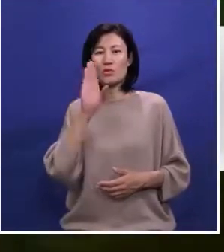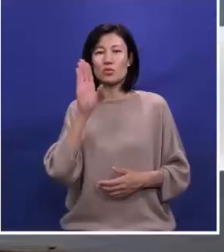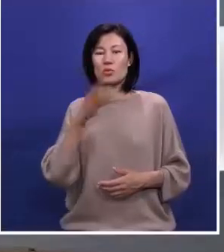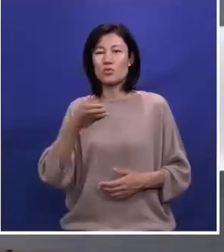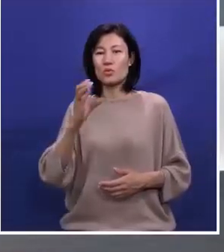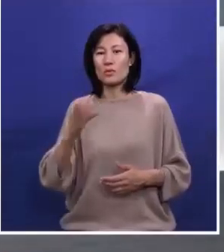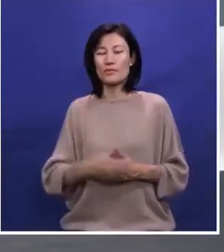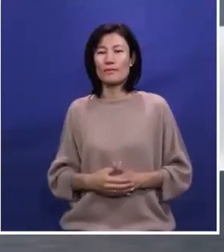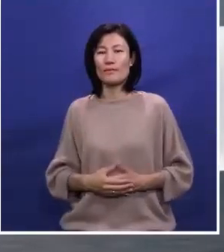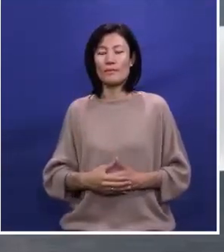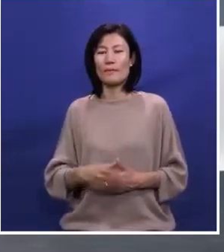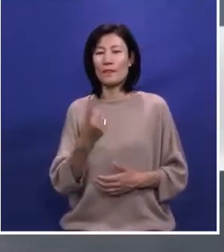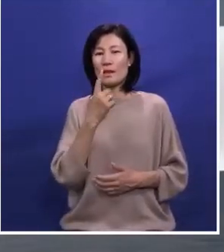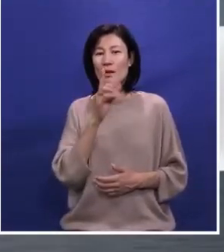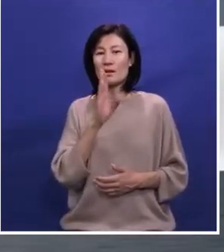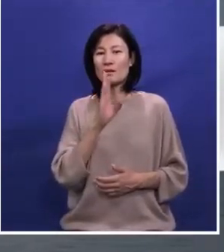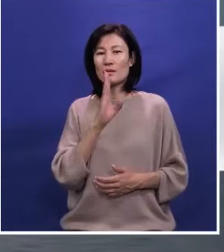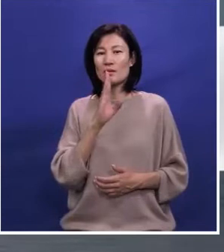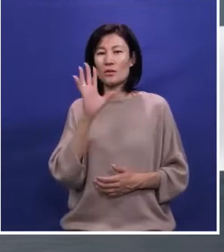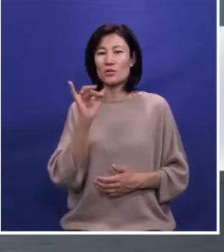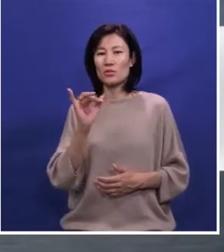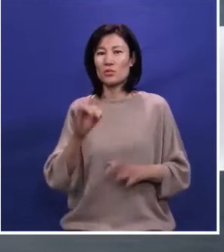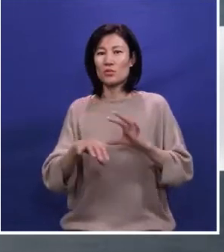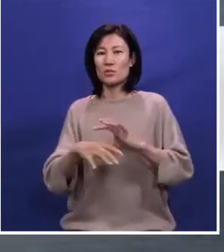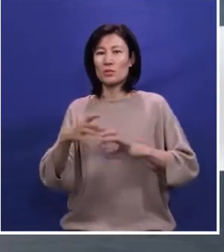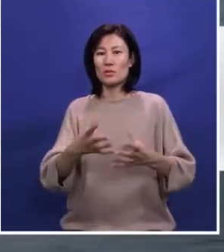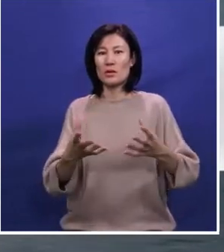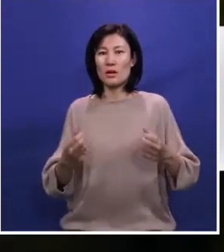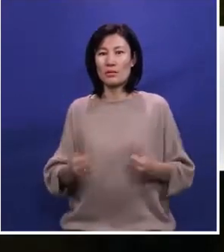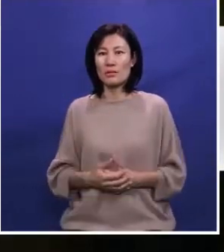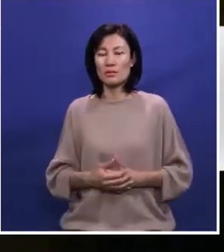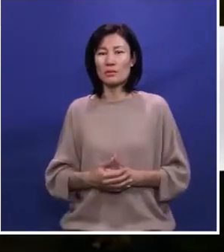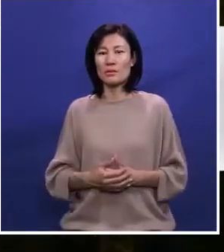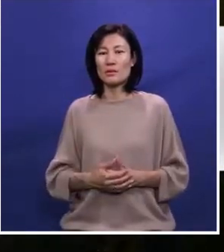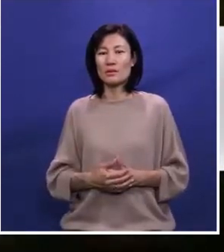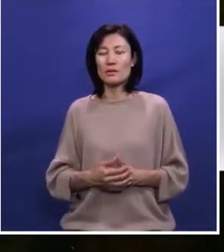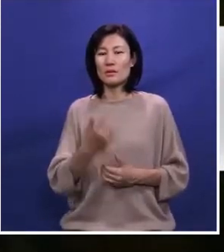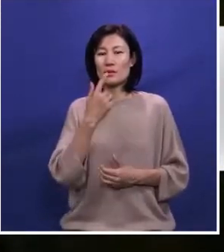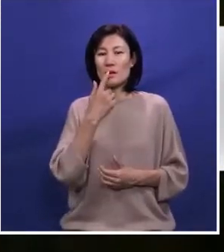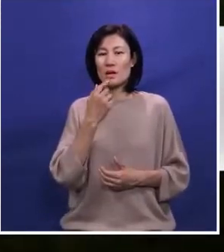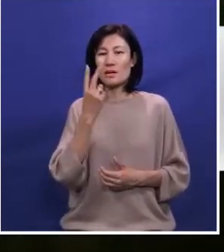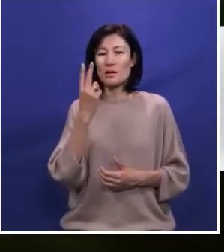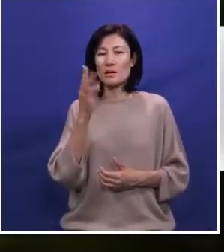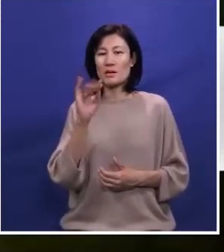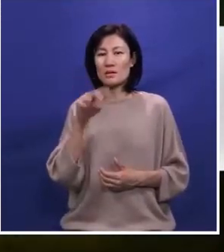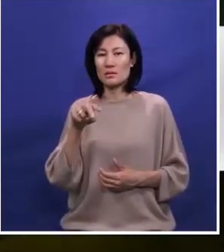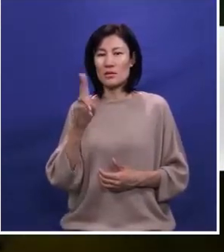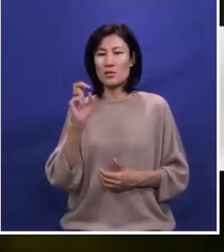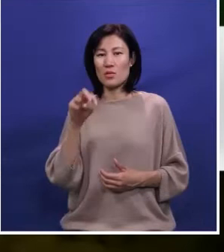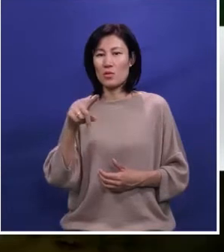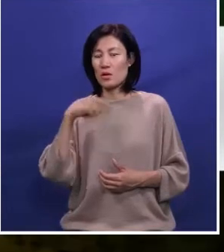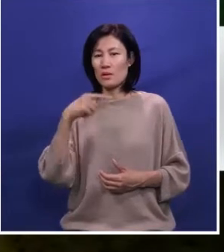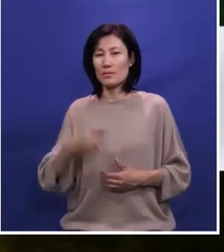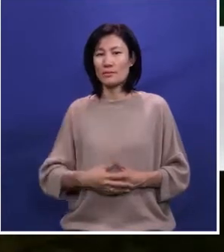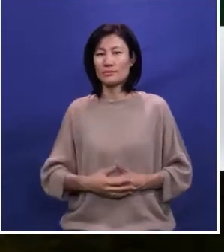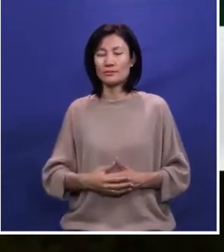алған. Аңыз бойынша қызды су перісі алып кеткен. Кейіннен Қызыл көл деп аталып кеткен дегенде дерек